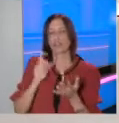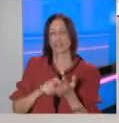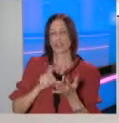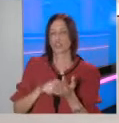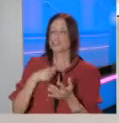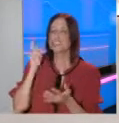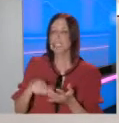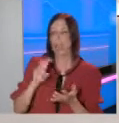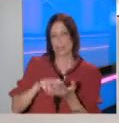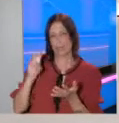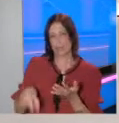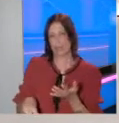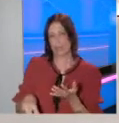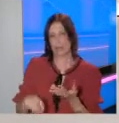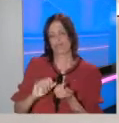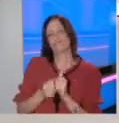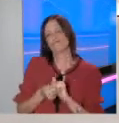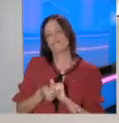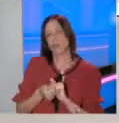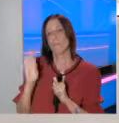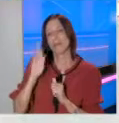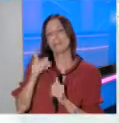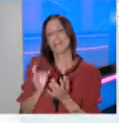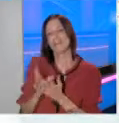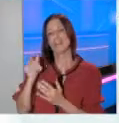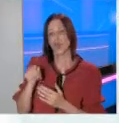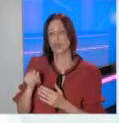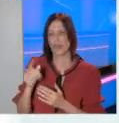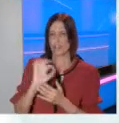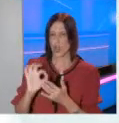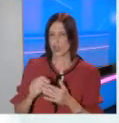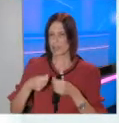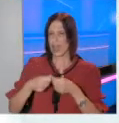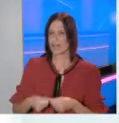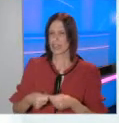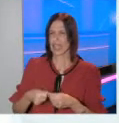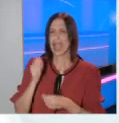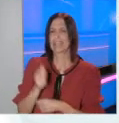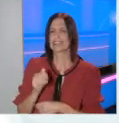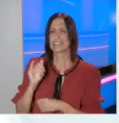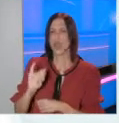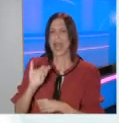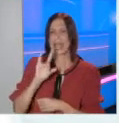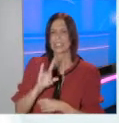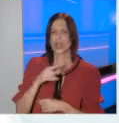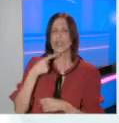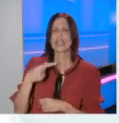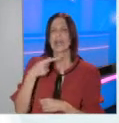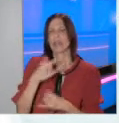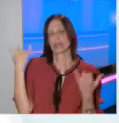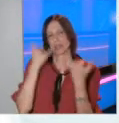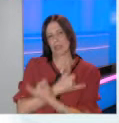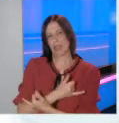על כך שהיא צריכה להתפטר, או לכל הפחות נתניהו צריך לפטר אותה, וכך כותב חבר הכנסת לשעבר יואל חסון. גילה גמליאל